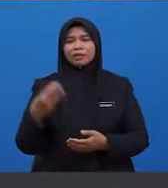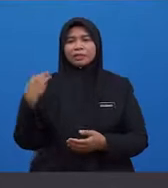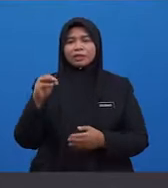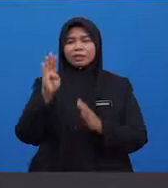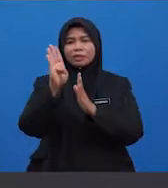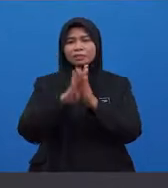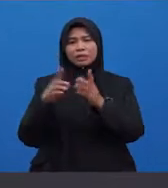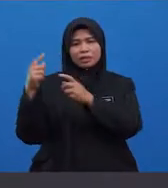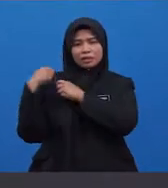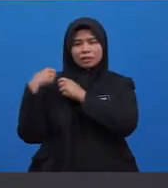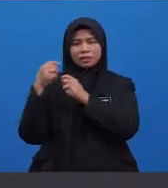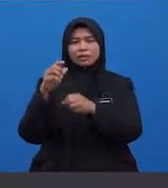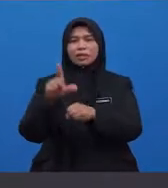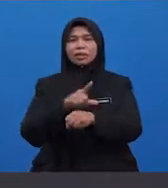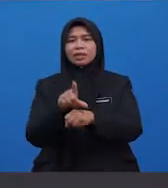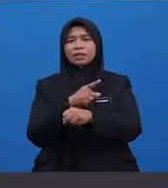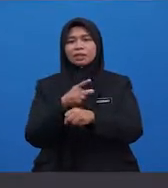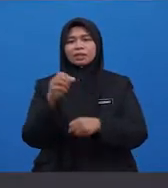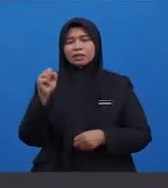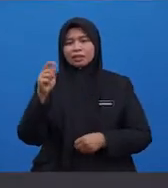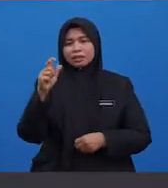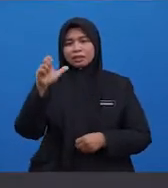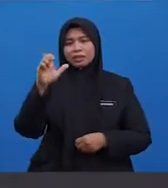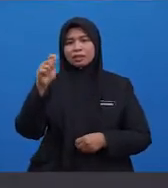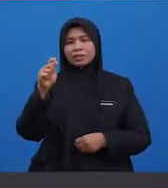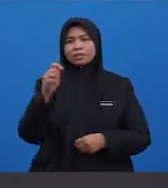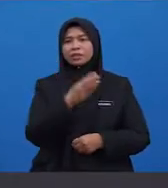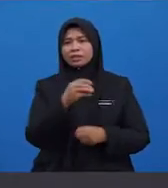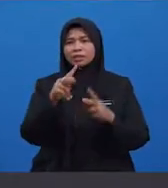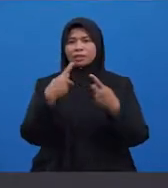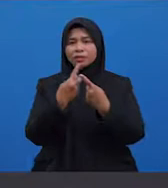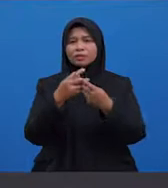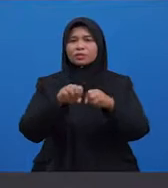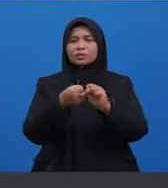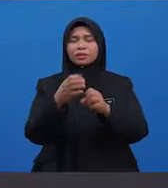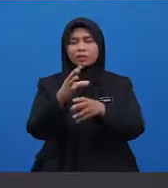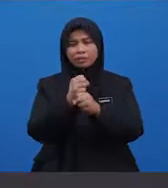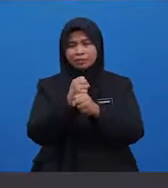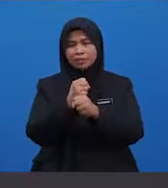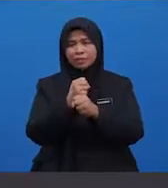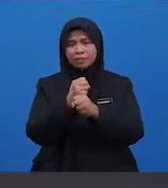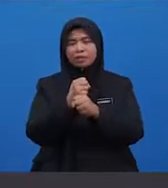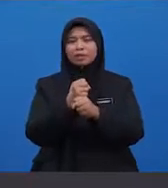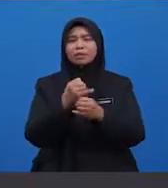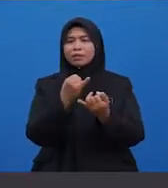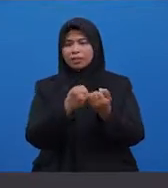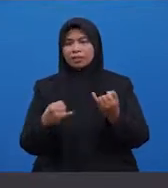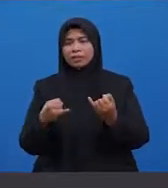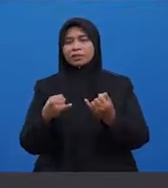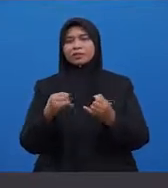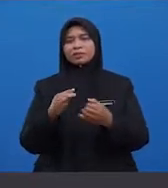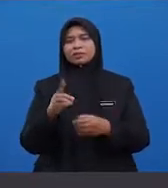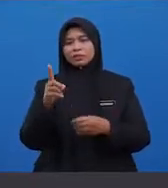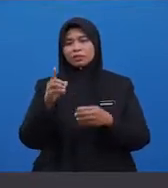Mereka bertanggungjawab melatih atlet dan pasukannya supaya dapat melahirkan sebuah pasukan